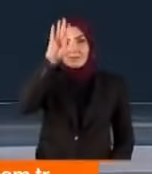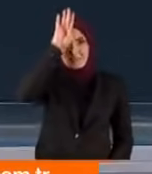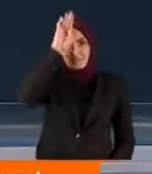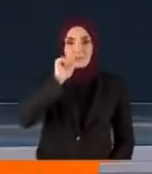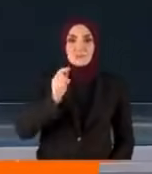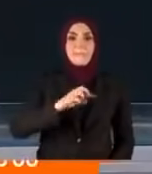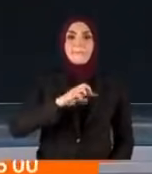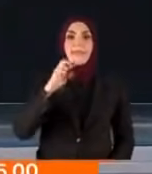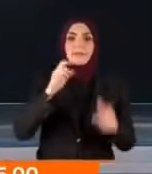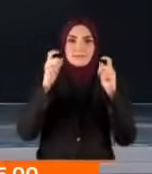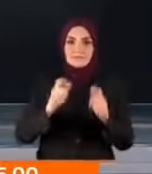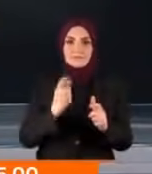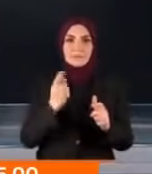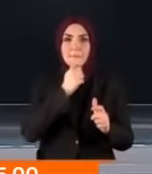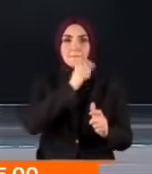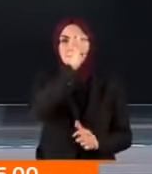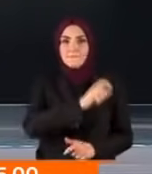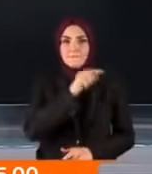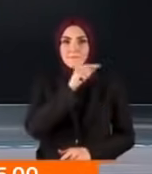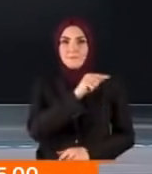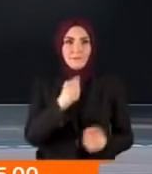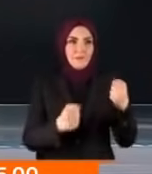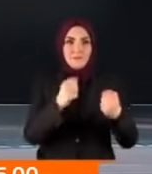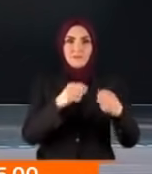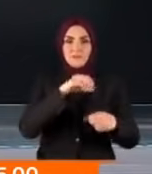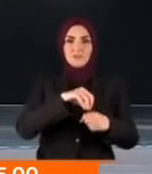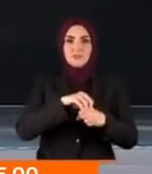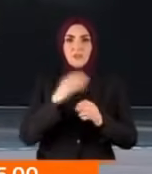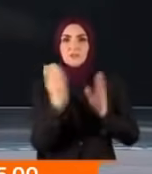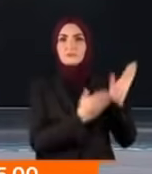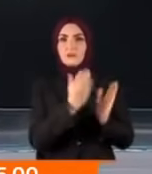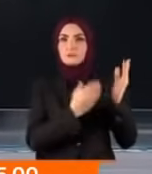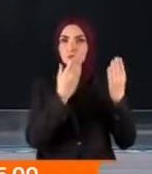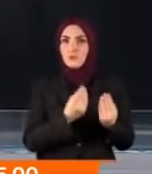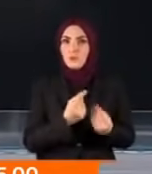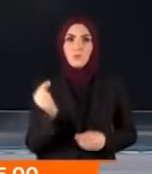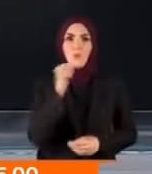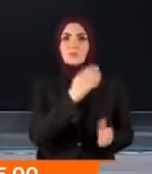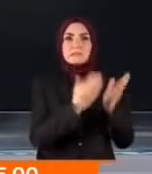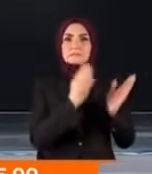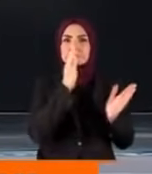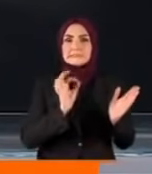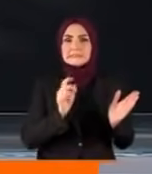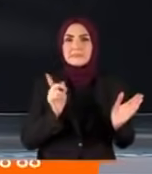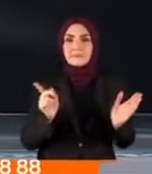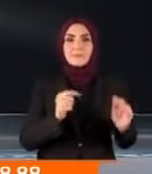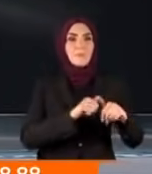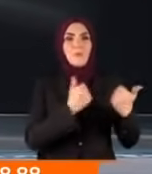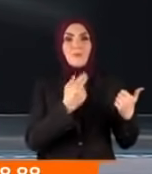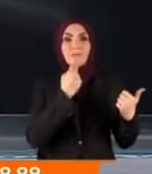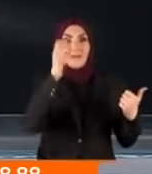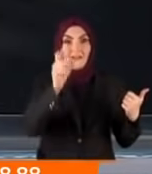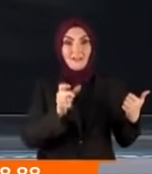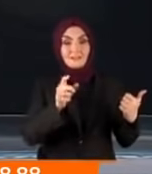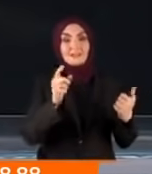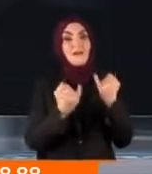İstanbul Pendik'te bir baba trafikte saldırıya uğradı. Hem de kimler saldırdı ona biliyor musunuz? Boşandığı eşinin kardeşleri.